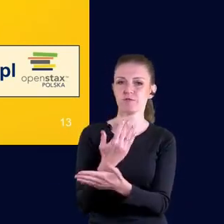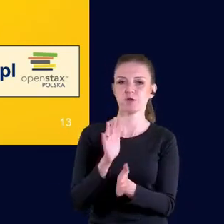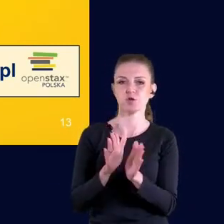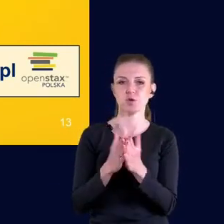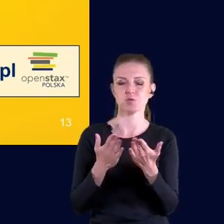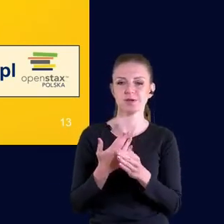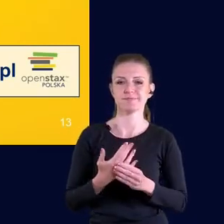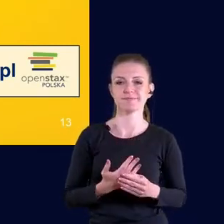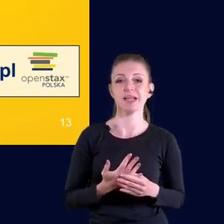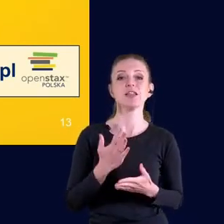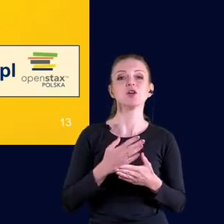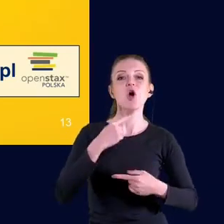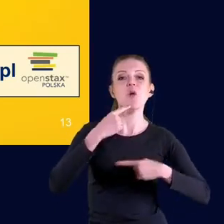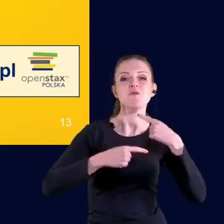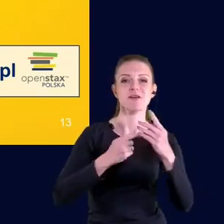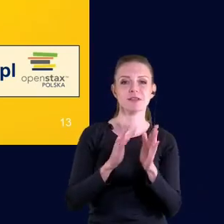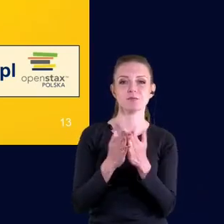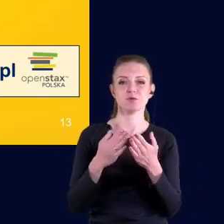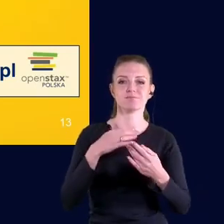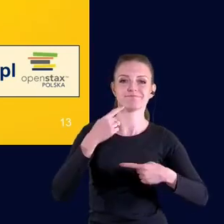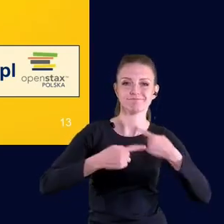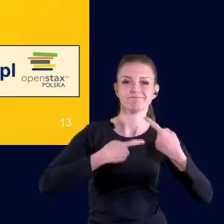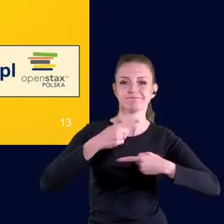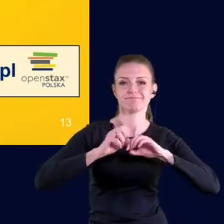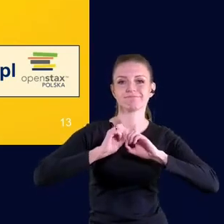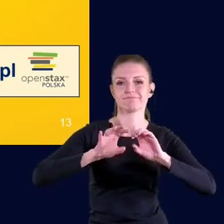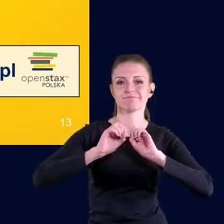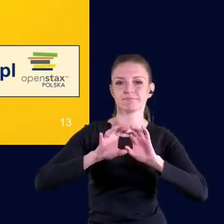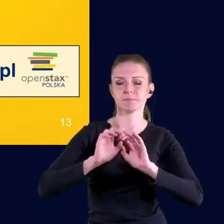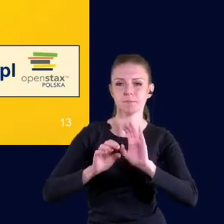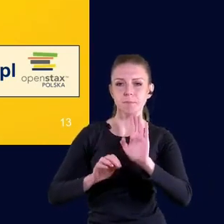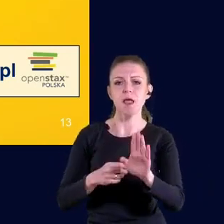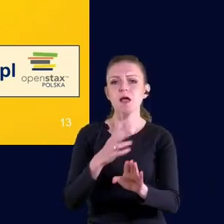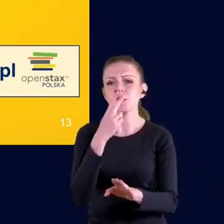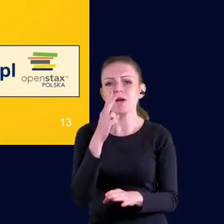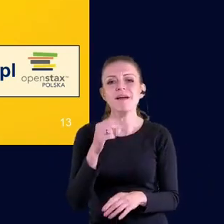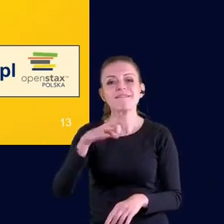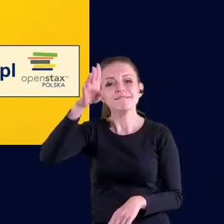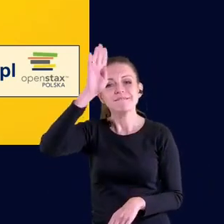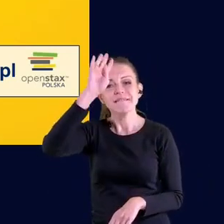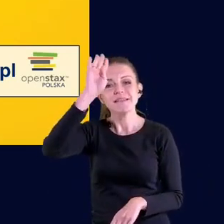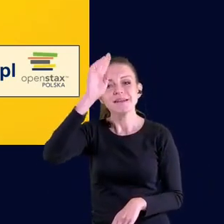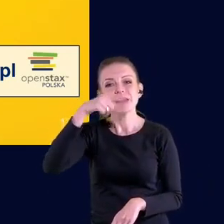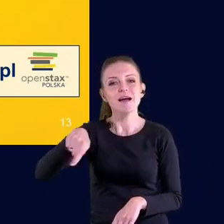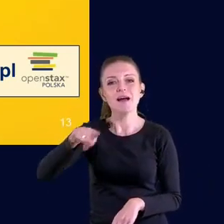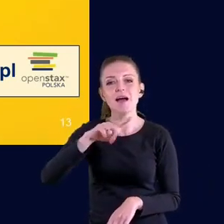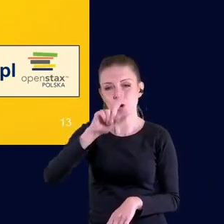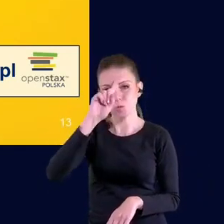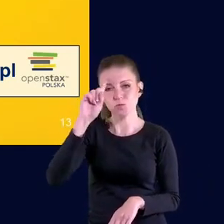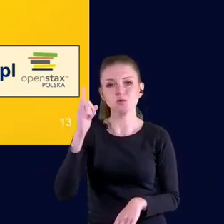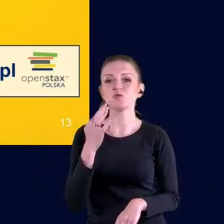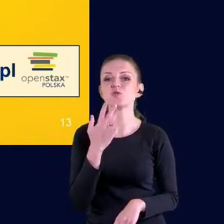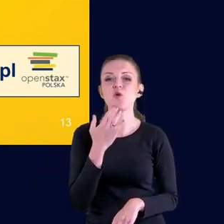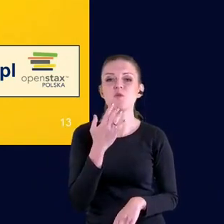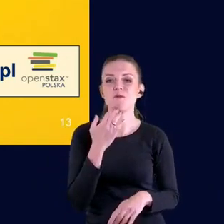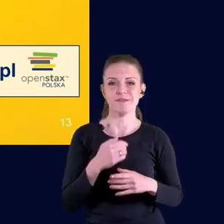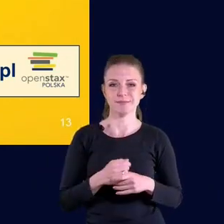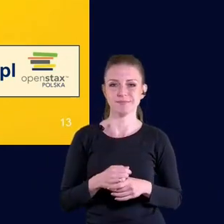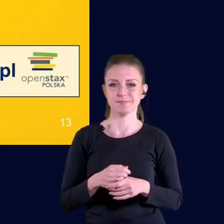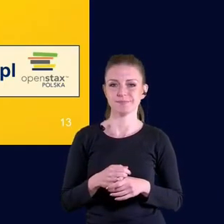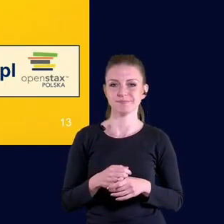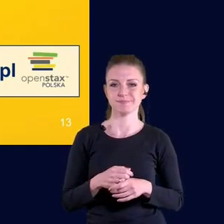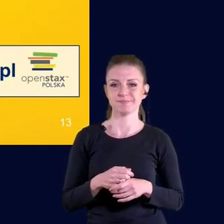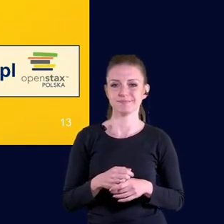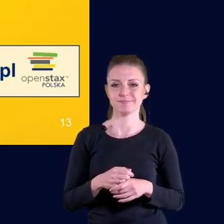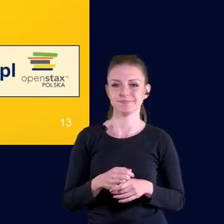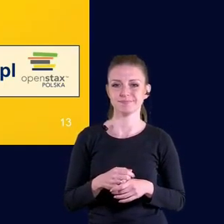książkach to za mało Spójrzmy jak co mu co mówią o fizyce przede wszystkim bo ona jest na górze na rynku nasi użytkownicy